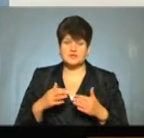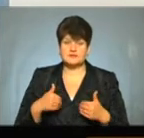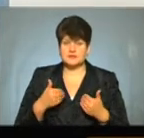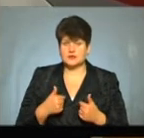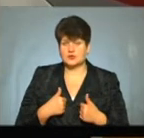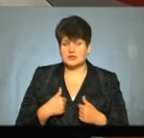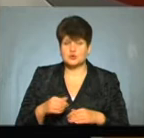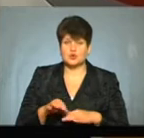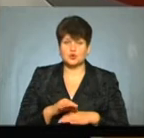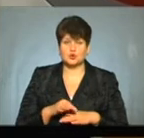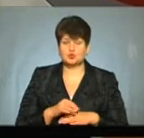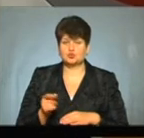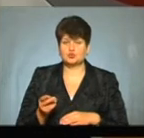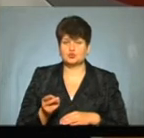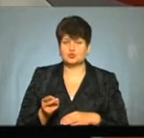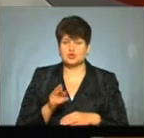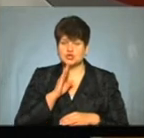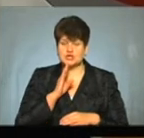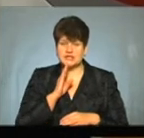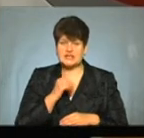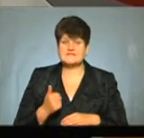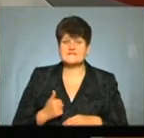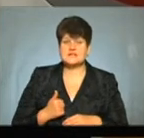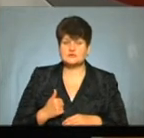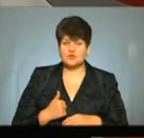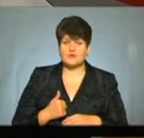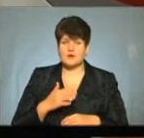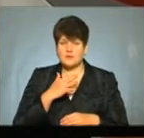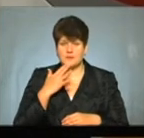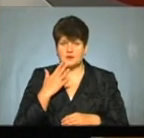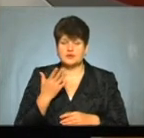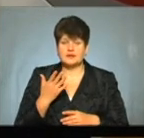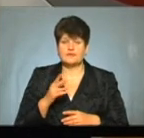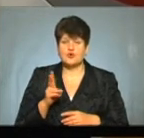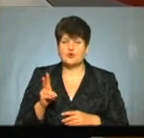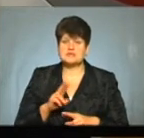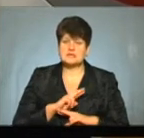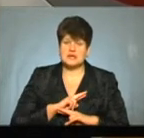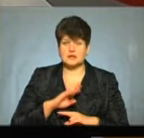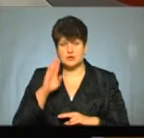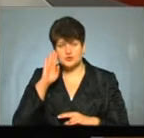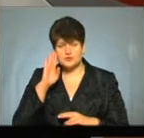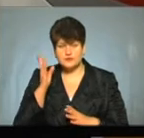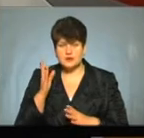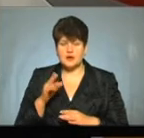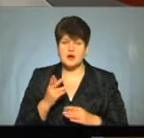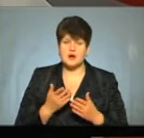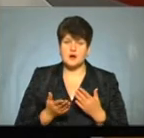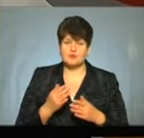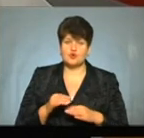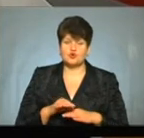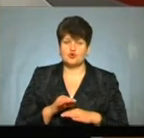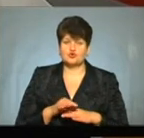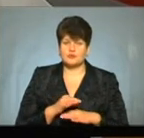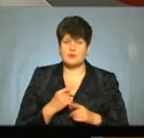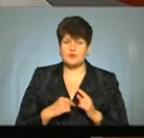наприклад, дружини військових. Багато жінок, яких загинули чоловіки, або, наприклад, чоловік повернувся із АТО. Ми всі